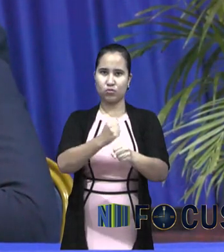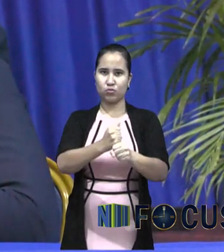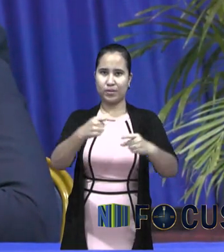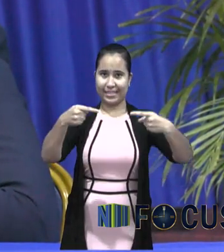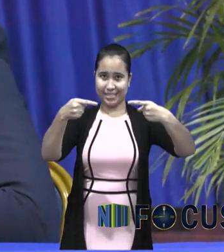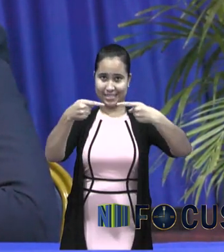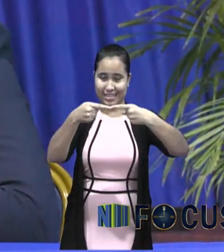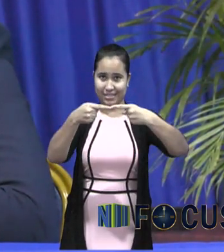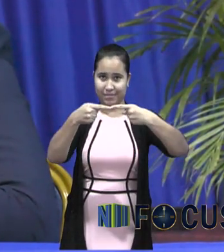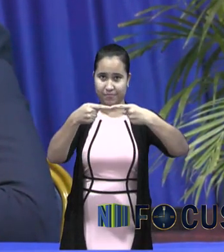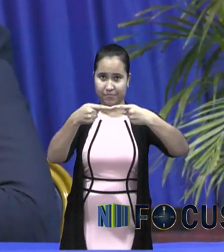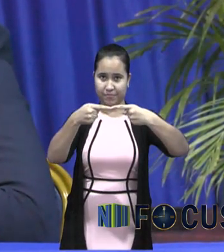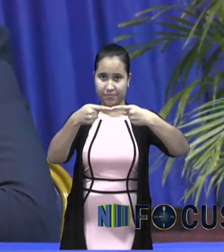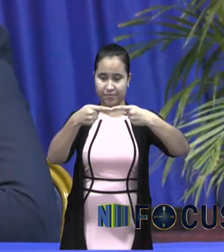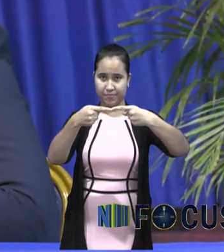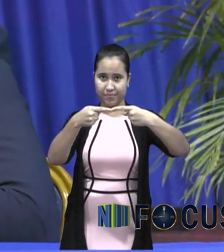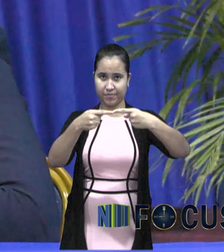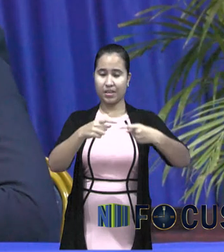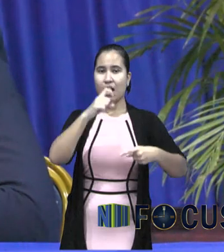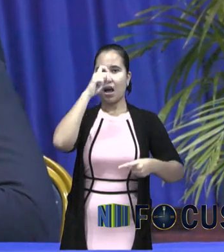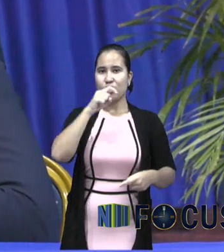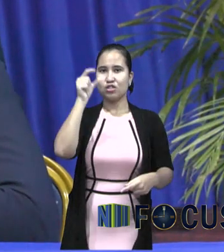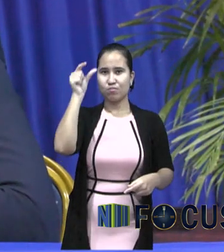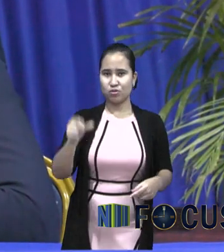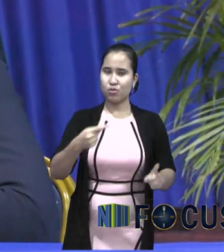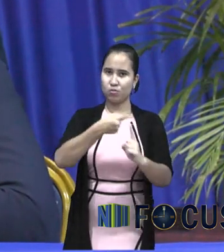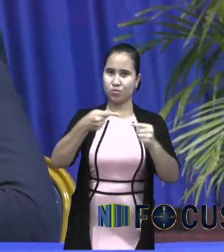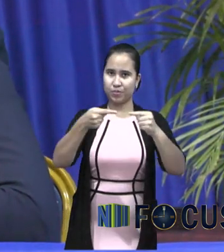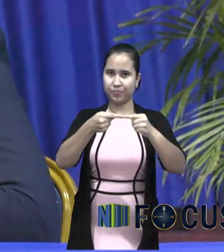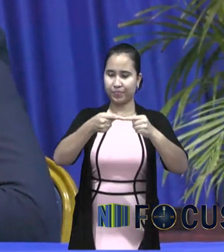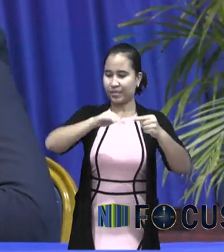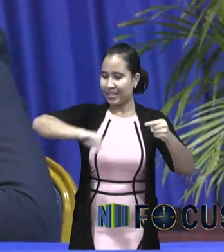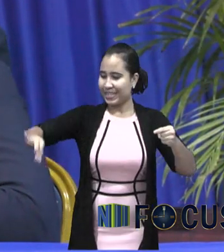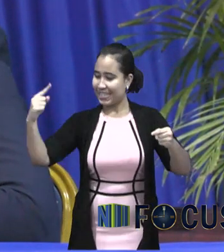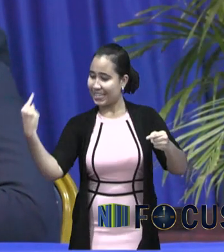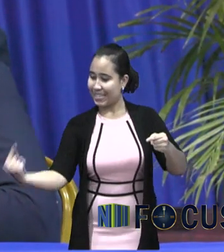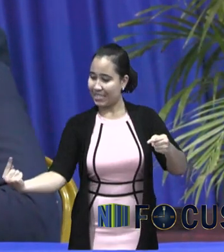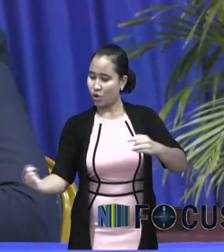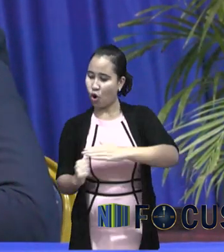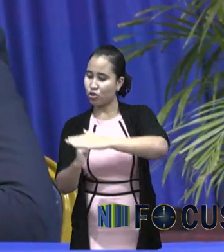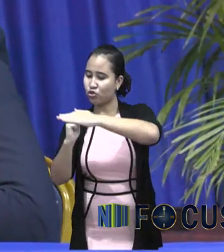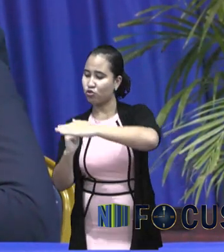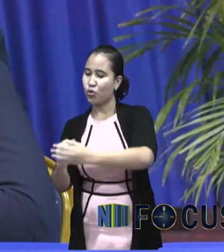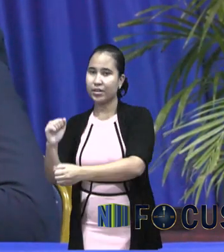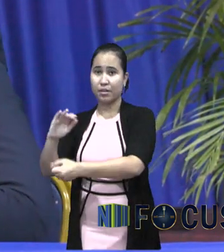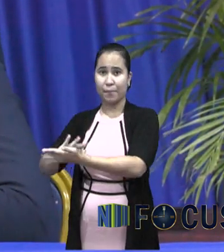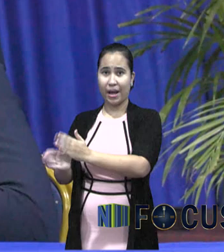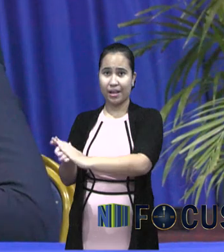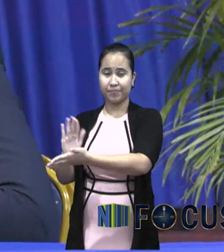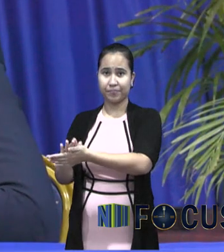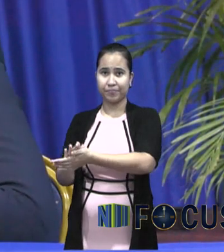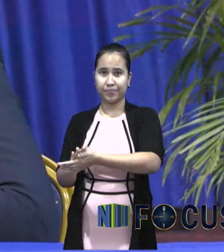test. Als iemand positief is bevonden, wordt de persoon geïsoleerd. Wordt de persoon ondersteunend behandeld. Afhankelijk